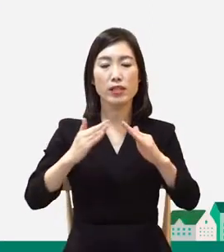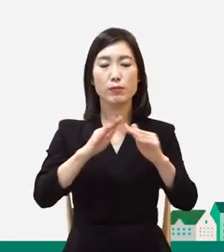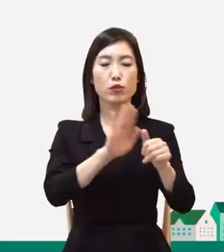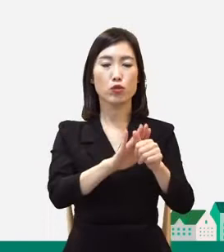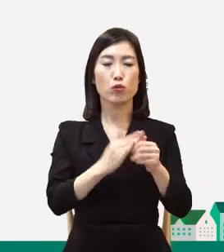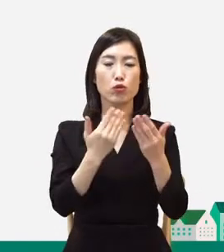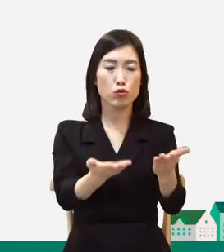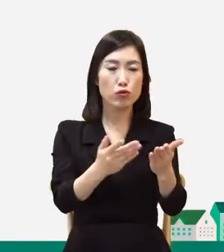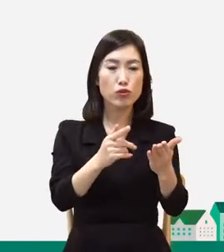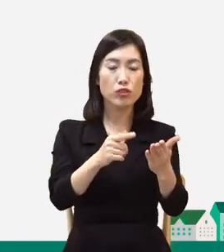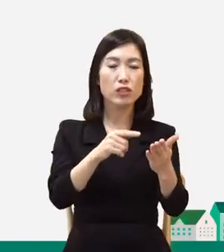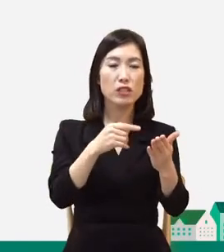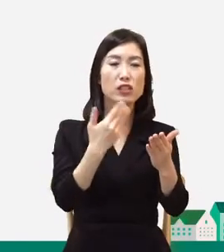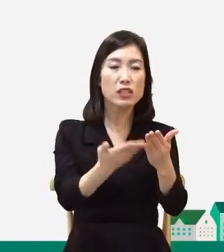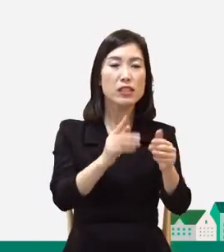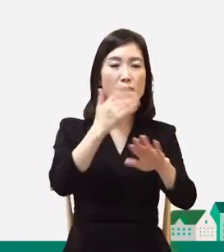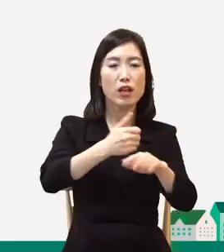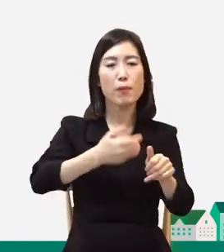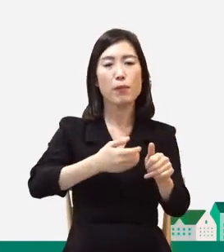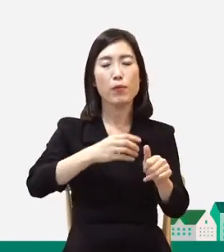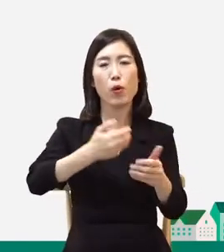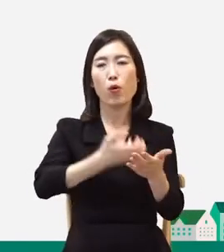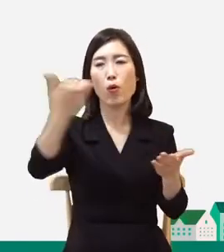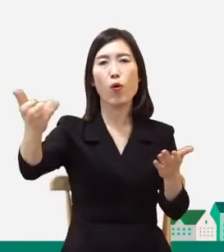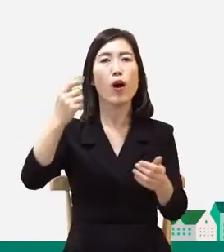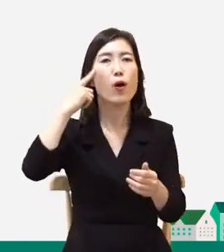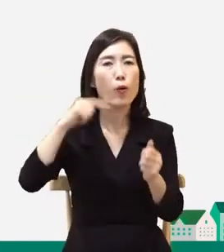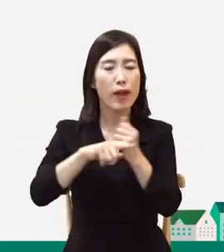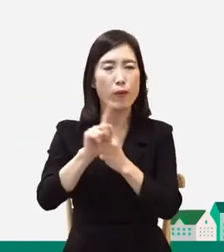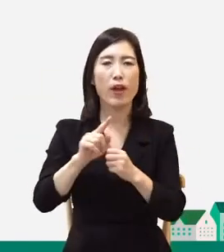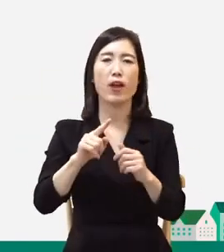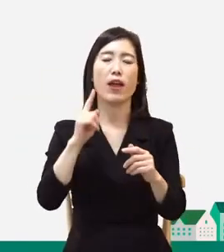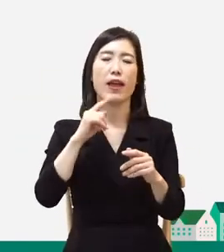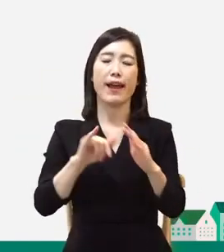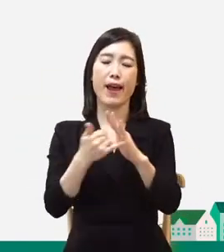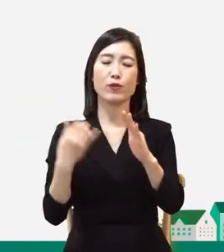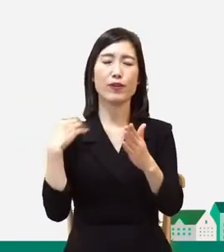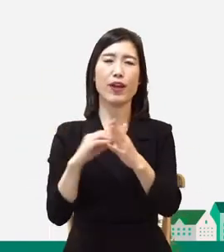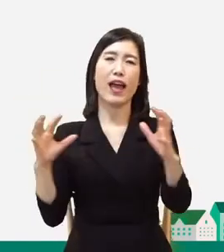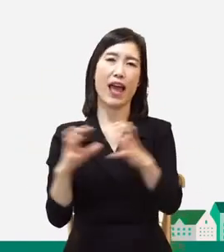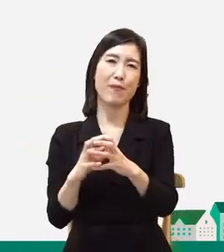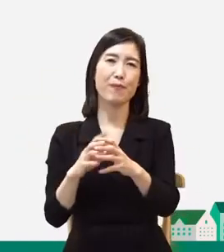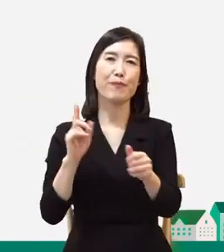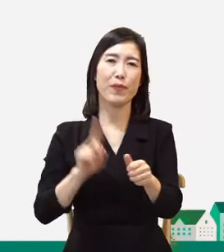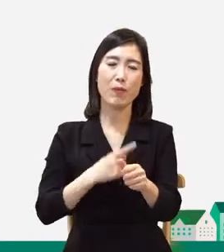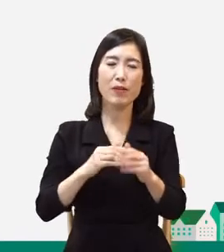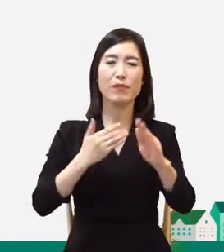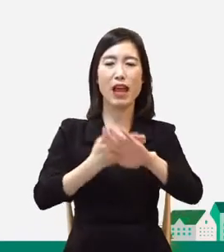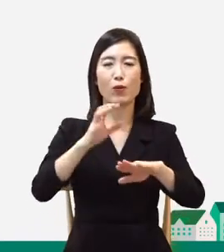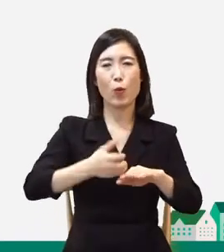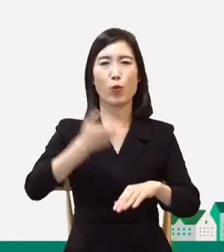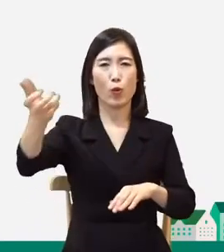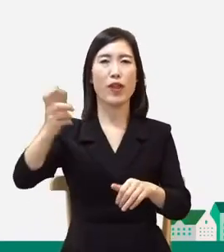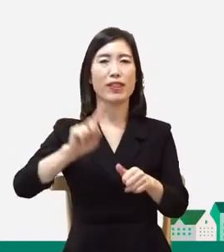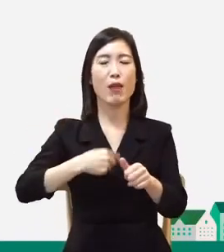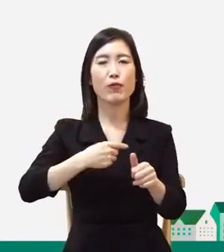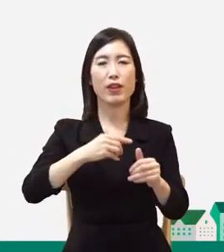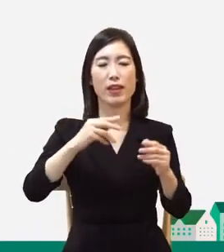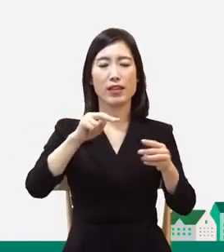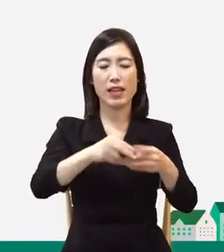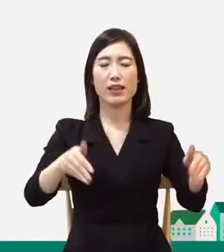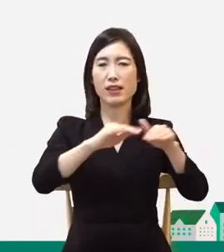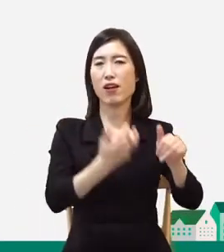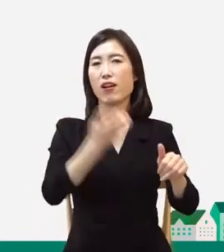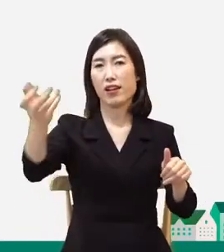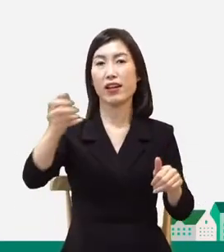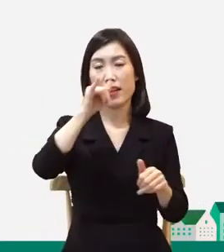지원주택 퇴거 현황을 보시겠습니다. 시범사업 운영 시 가족 재결합과 민간주택 이동으로 퇴거하신 분들이 있습니다.